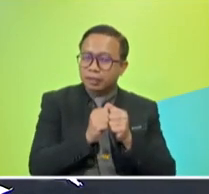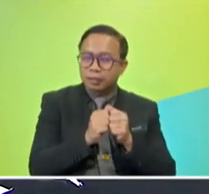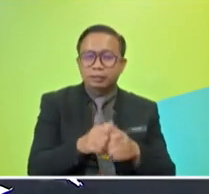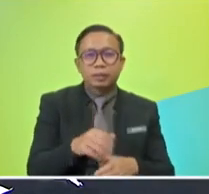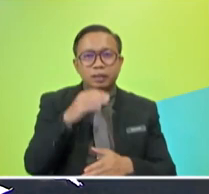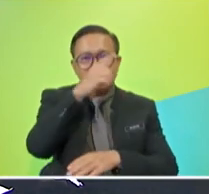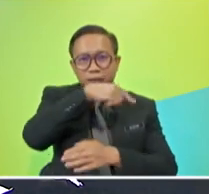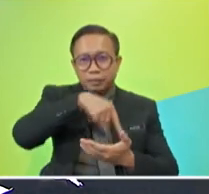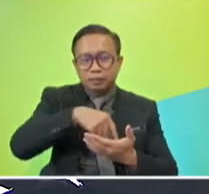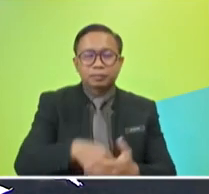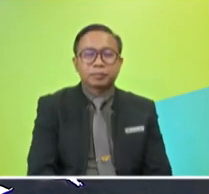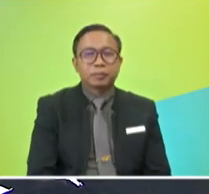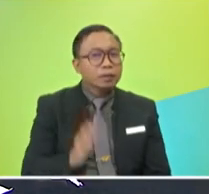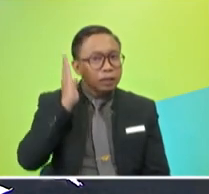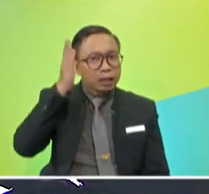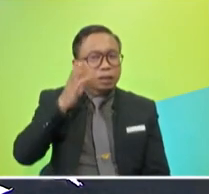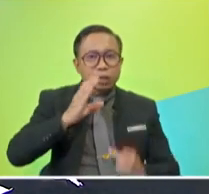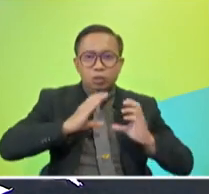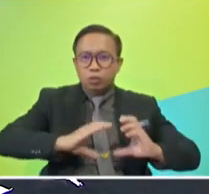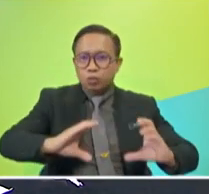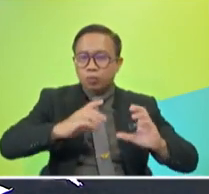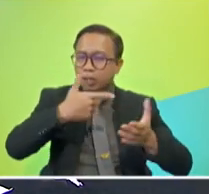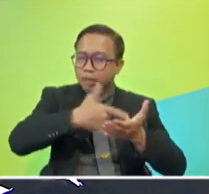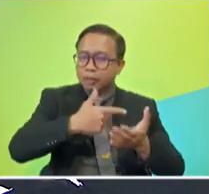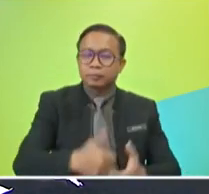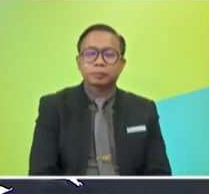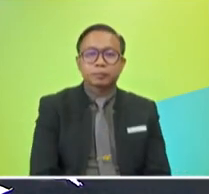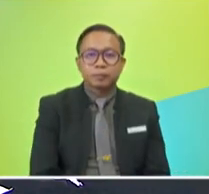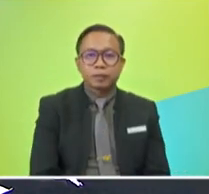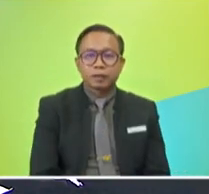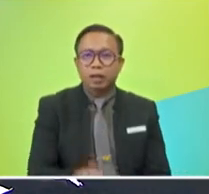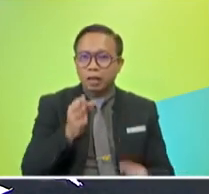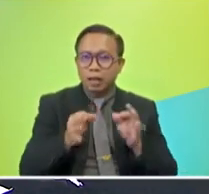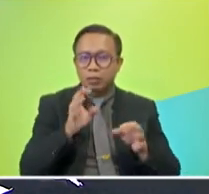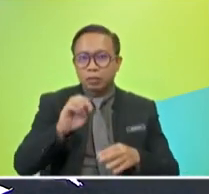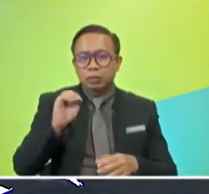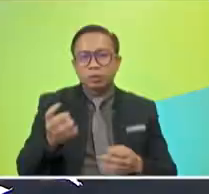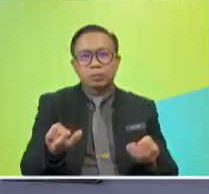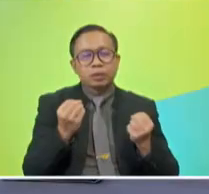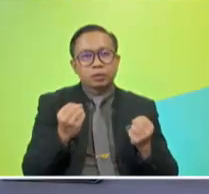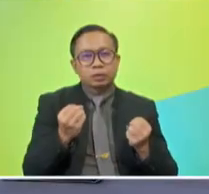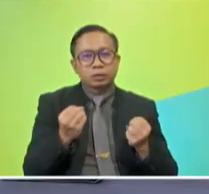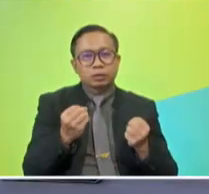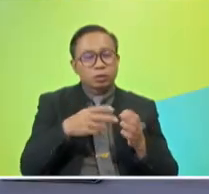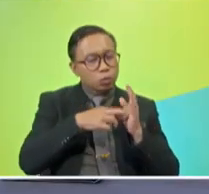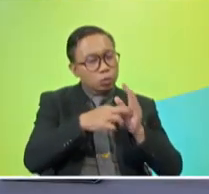tak penanti kita akan coba lagi oke kalau belum memiliki